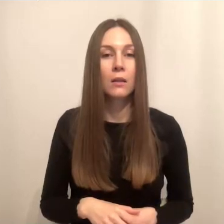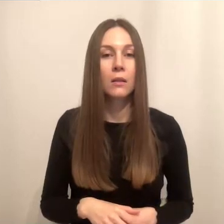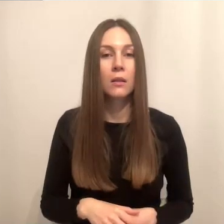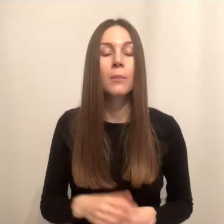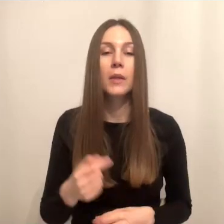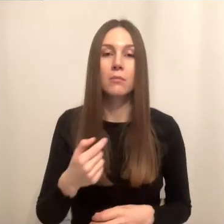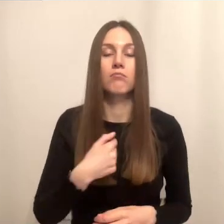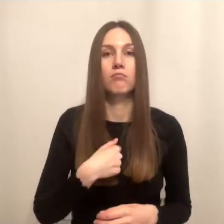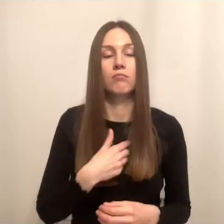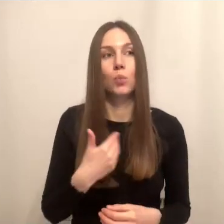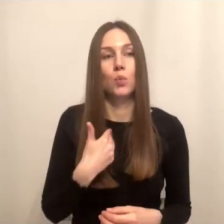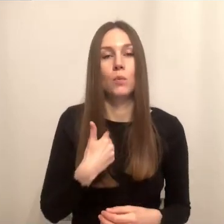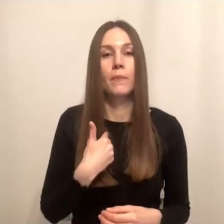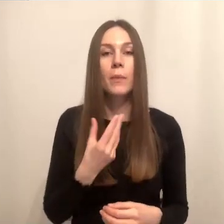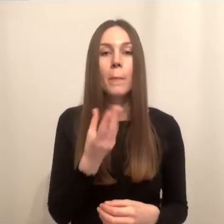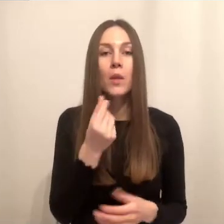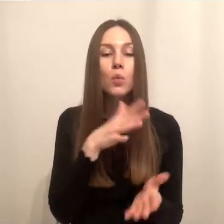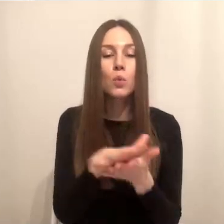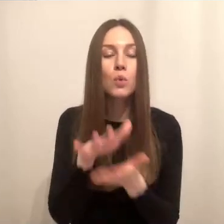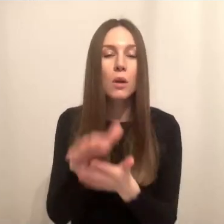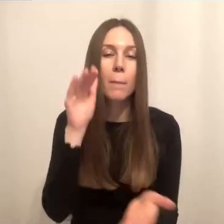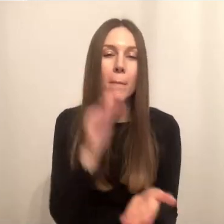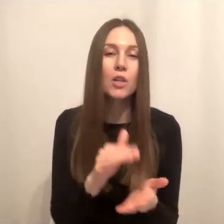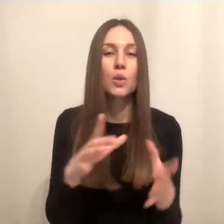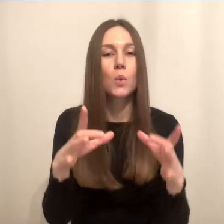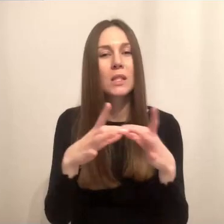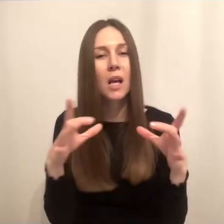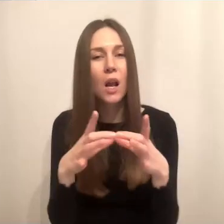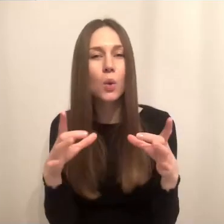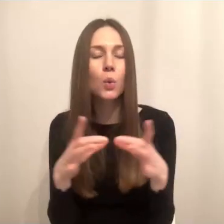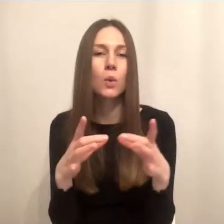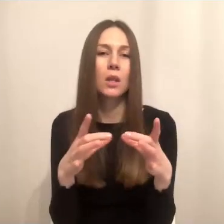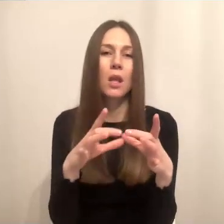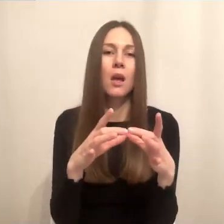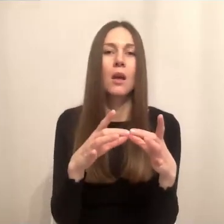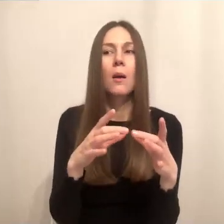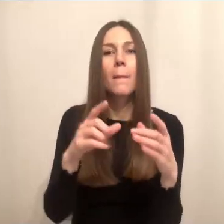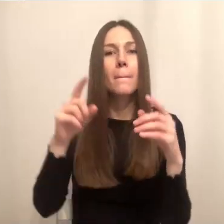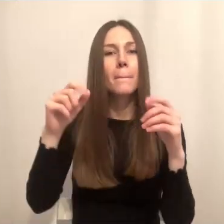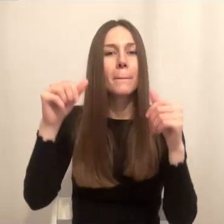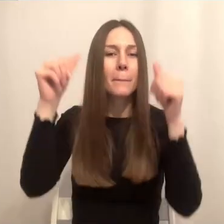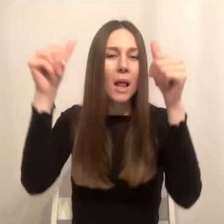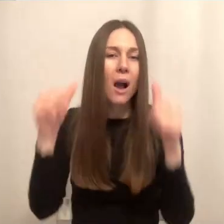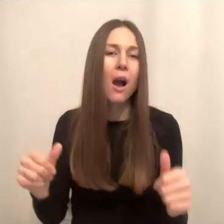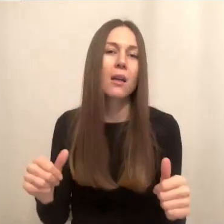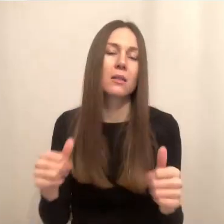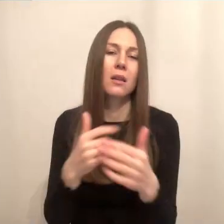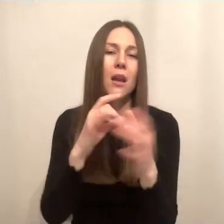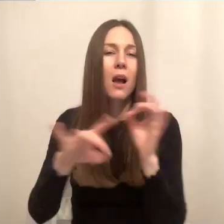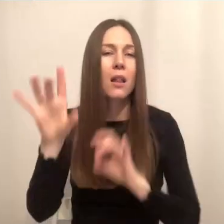išleisti būtent pinigų įvairioms skrajutėms, kabinamiems plakatams. Aš manau, tos pinigus galima